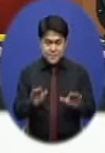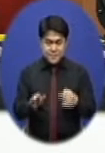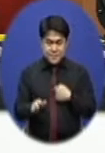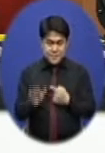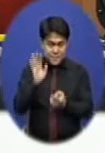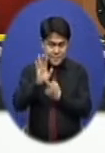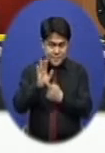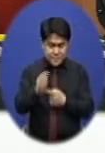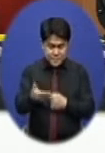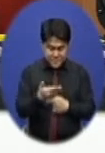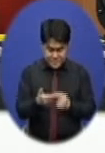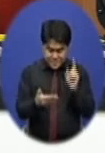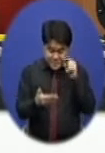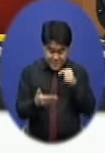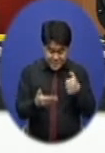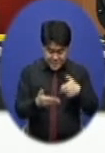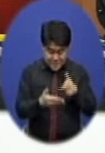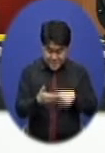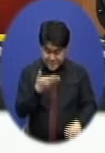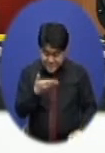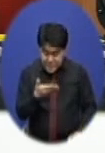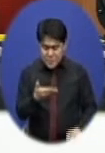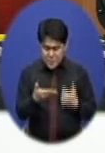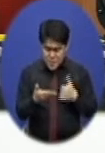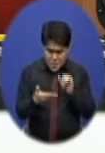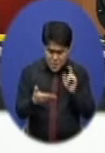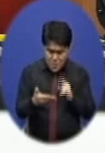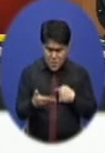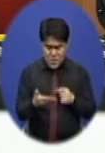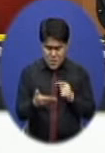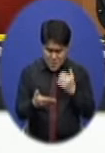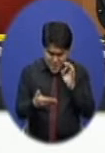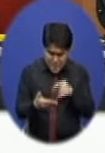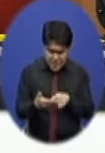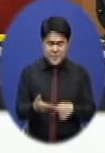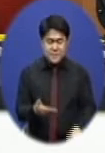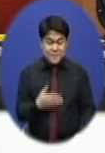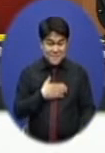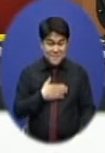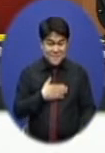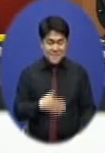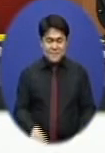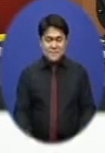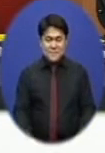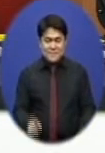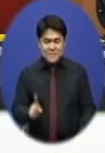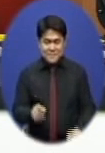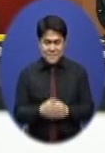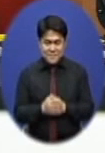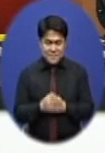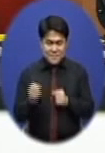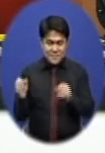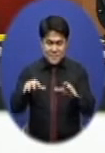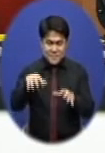이 핸드폰으로 계속 카톡을 보고 네. 어떤 얘기 재밌다, 무엇이 어떻다고 계속 이렇게 카톡을 주세요. 저기